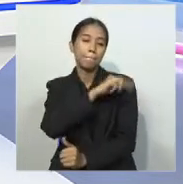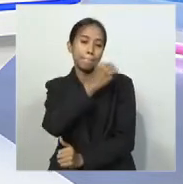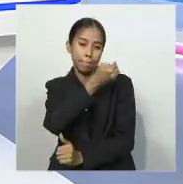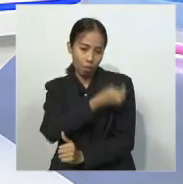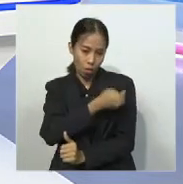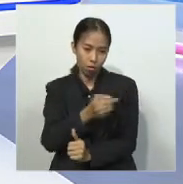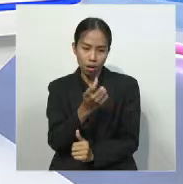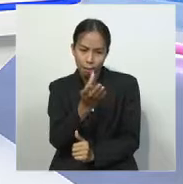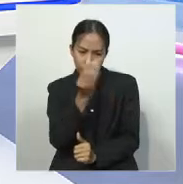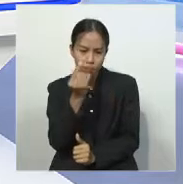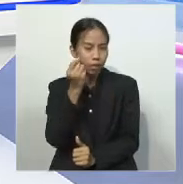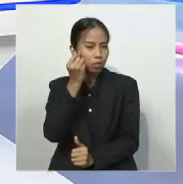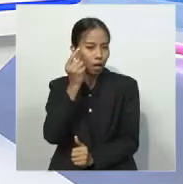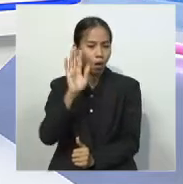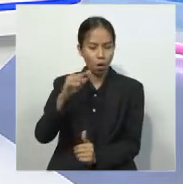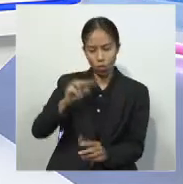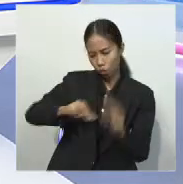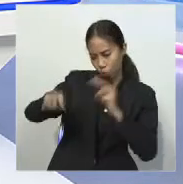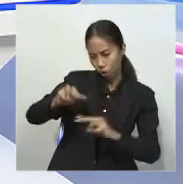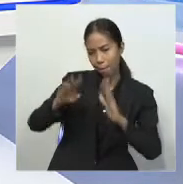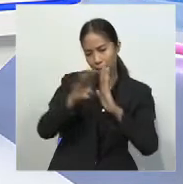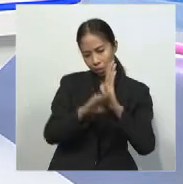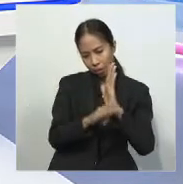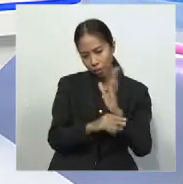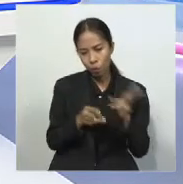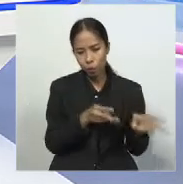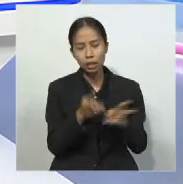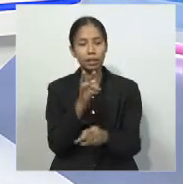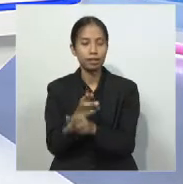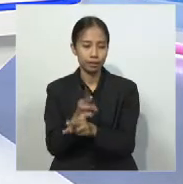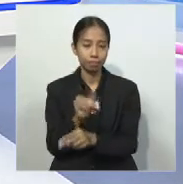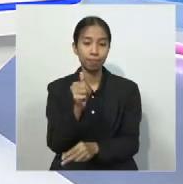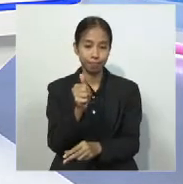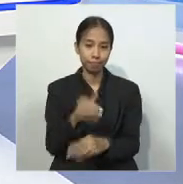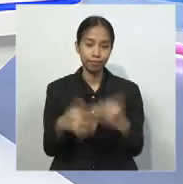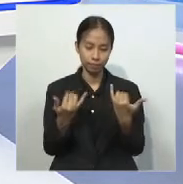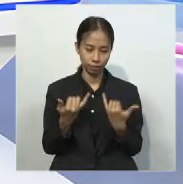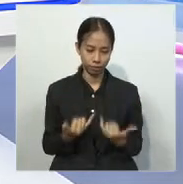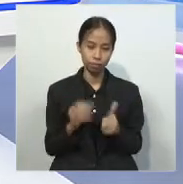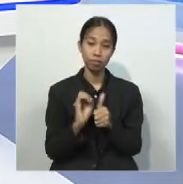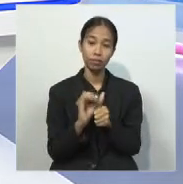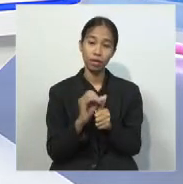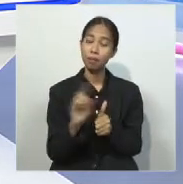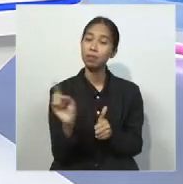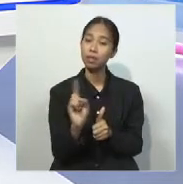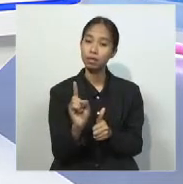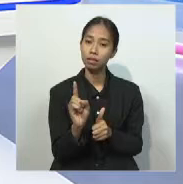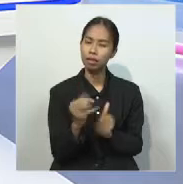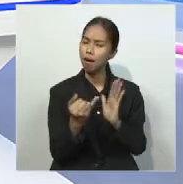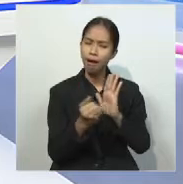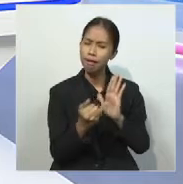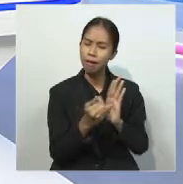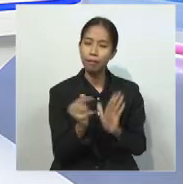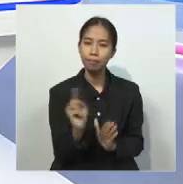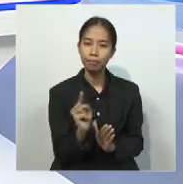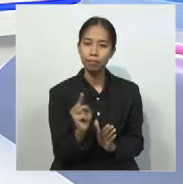เดียวกันเนี่ยเขามีความเข้าใจแล้วก็ดูเรื่องของขั้นตอนการดูแลผู้ป่วยมากขึ้น ค่ะแต่อย่างที่คุณหมอแนะนำไว้เลยนะคะวิธีต้องบอกว่าวิธีที่ง่าย